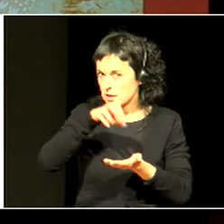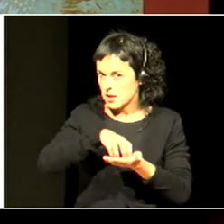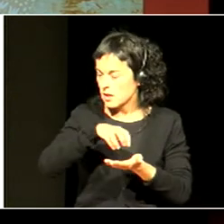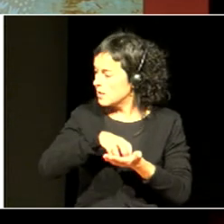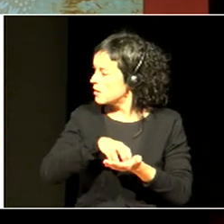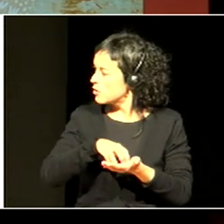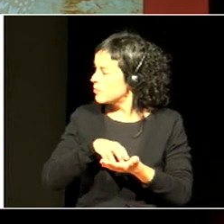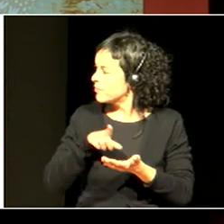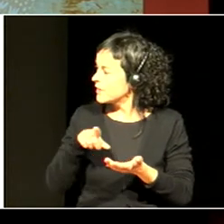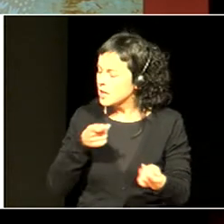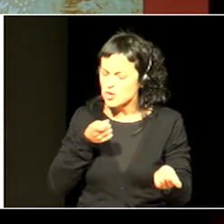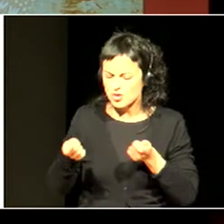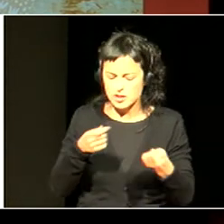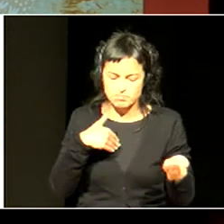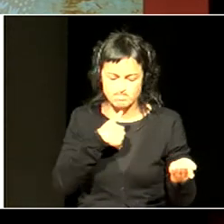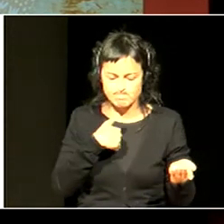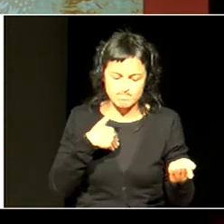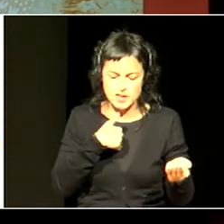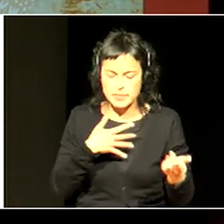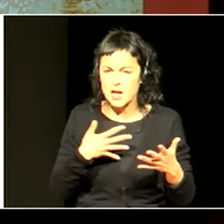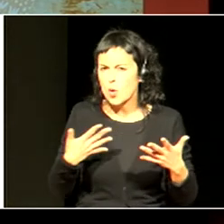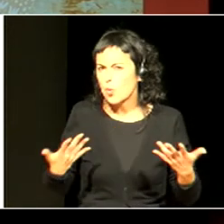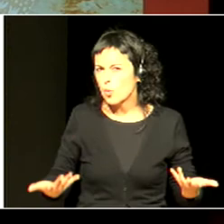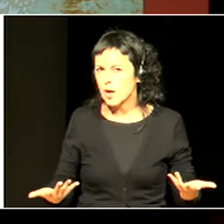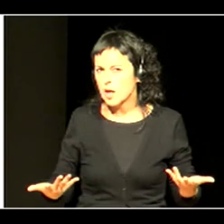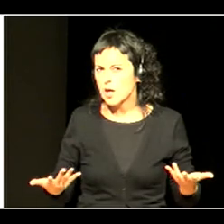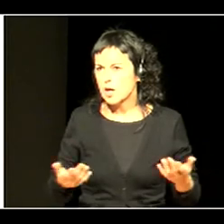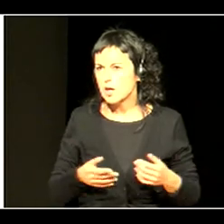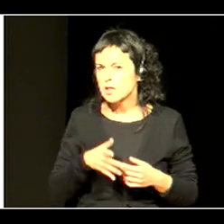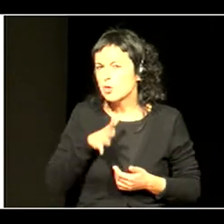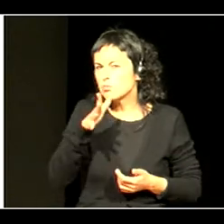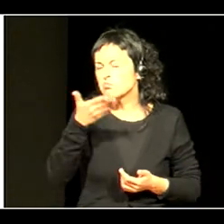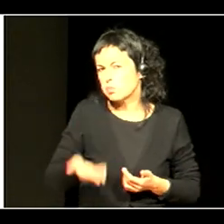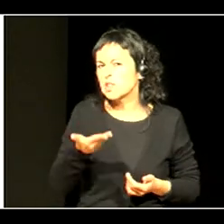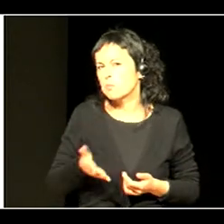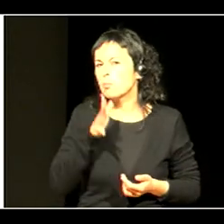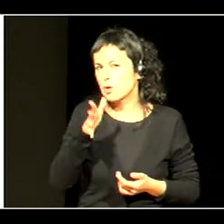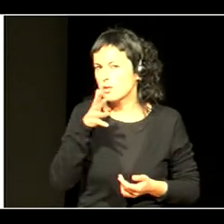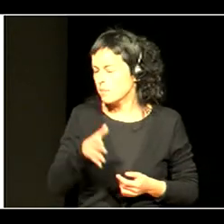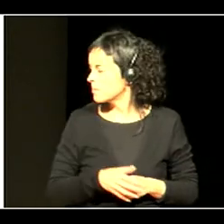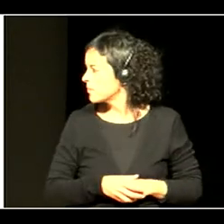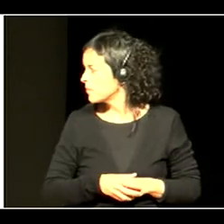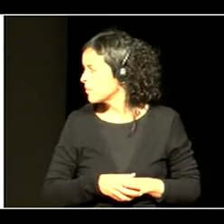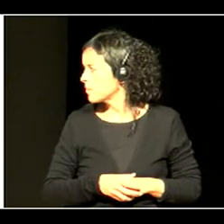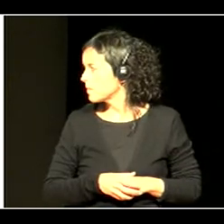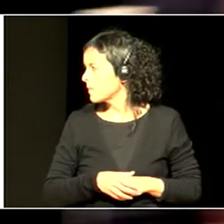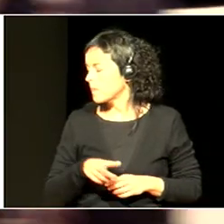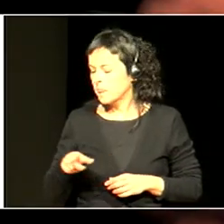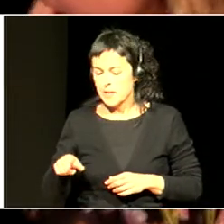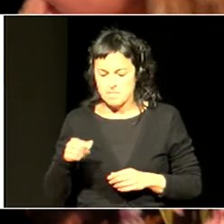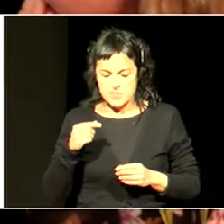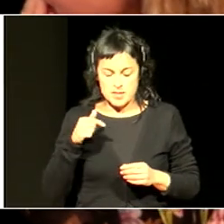zein izan da koordinazio papera? Zergaitik izan da garrantzitsua? Bueno, ba ni atal hontan